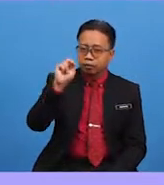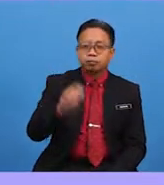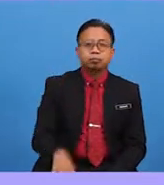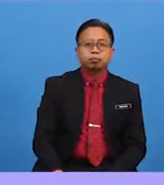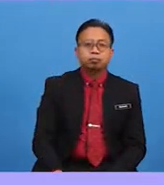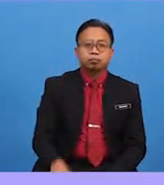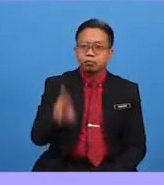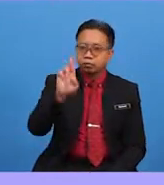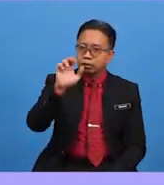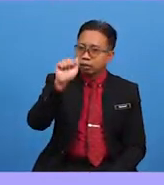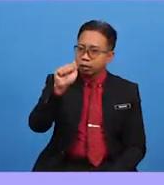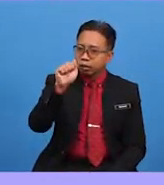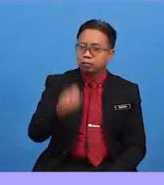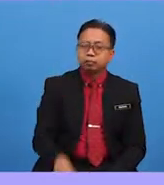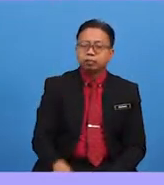Ten-ra-te.